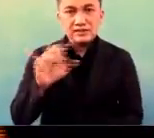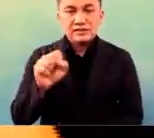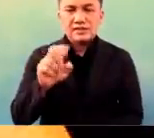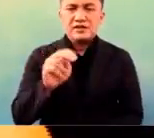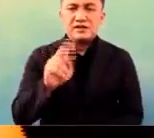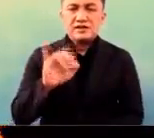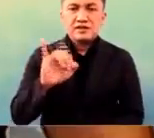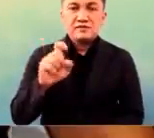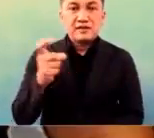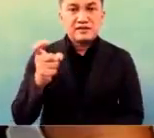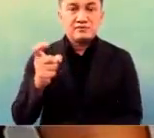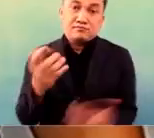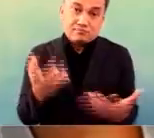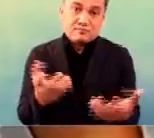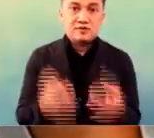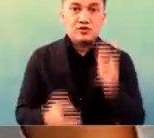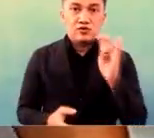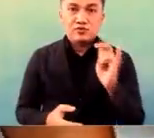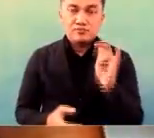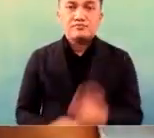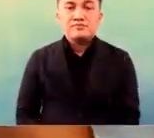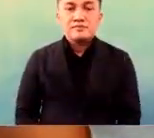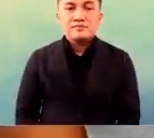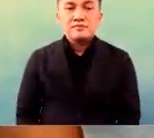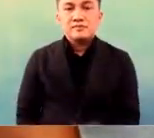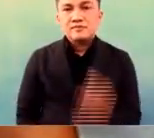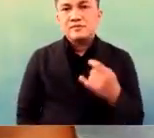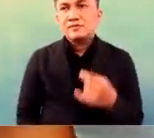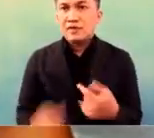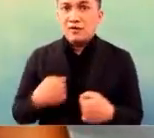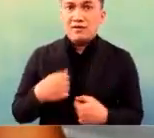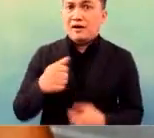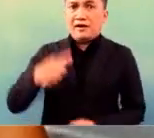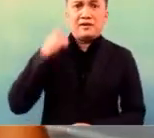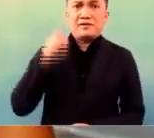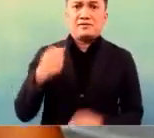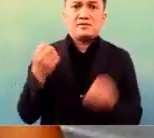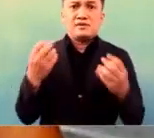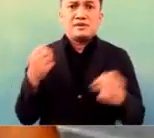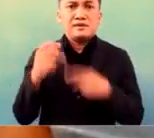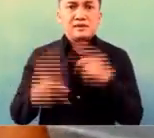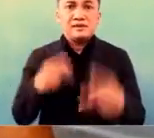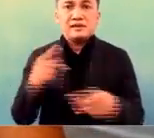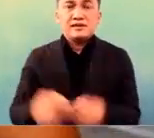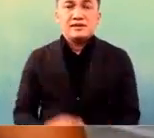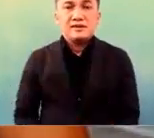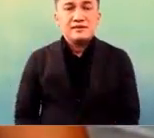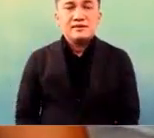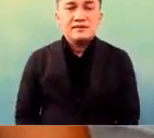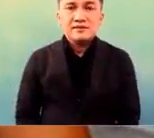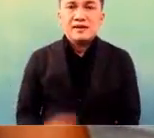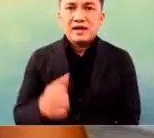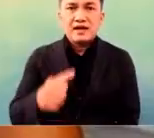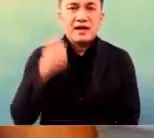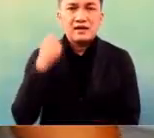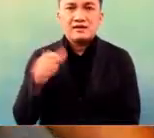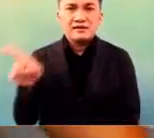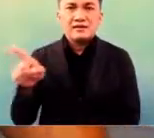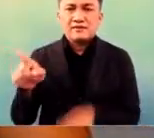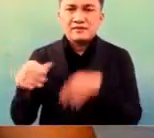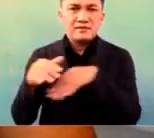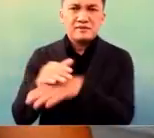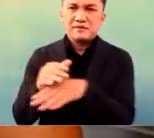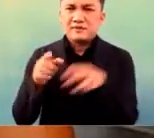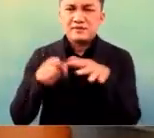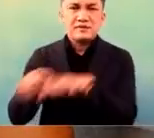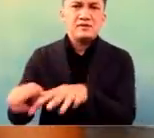lang. Or YouTube, mga ganyan. Ayoko muna. Madami pa kasing tao eh. Okay. Ayoko muna sumabay po. Kasi puro bata